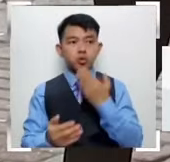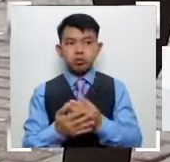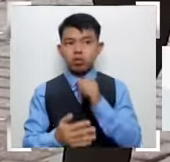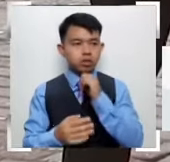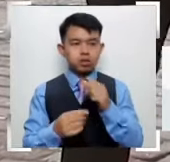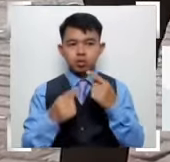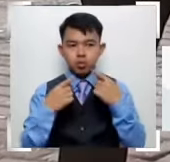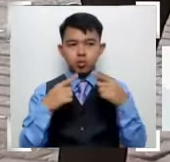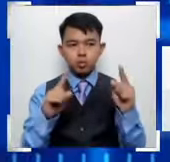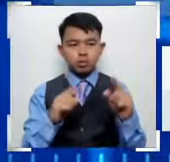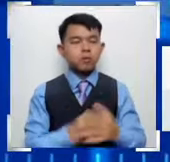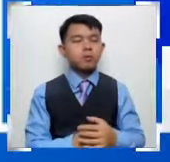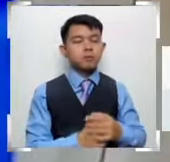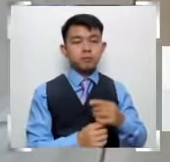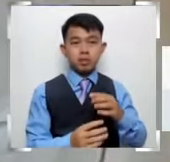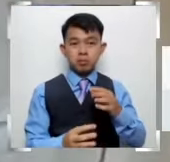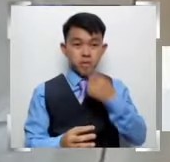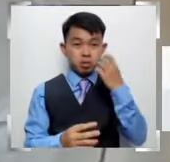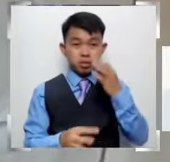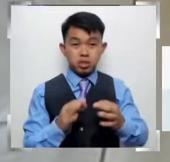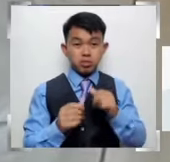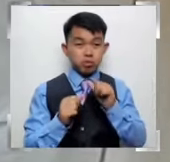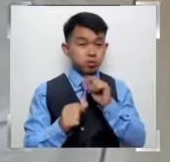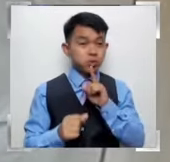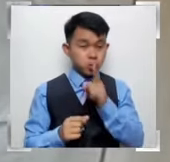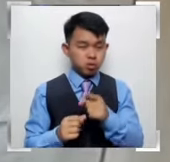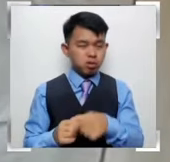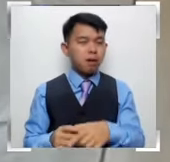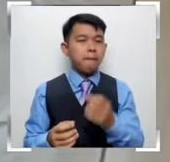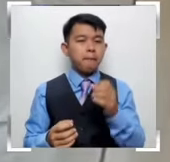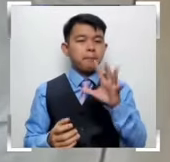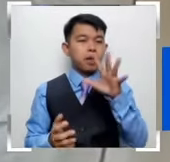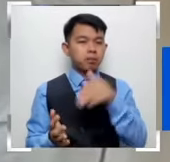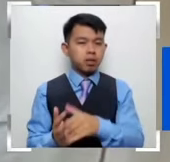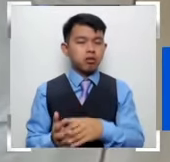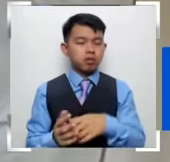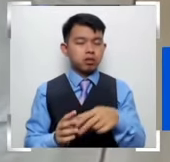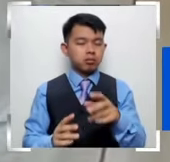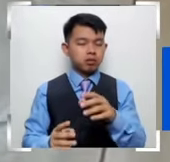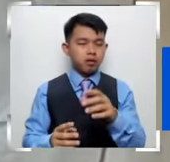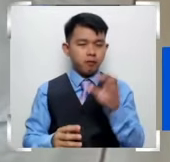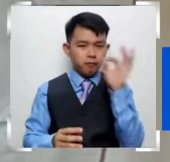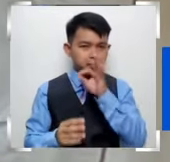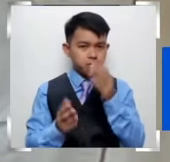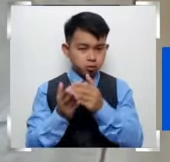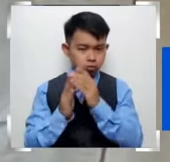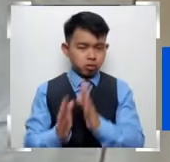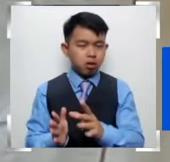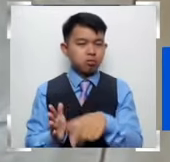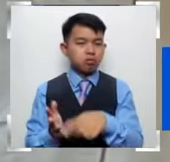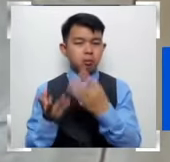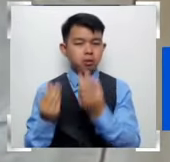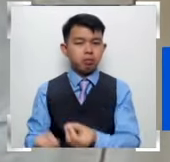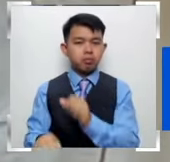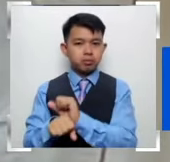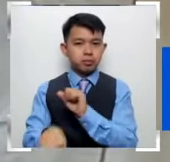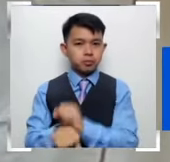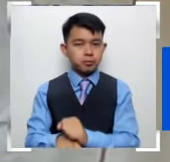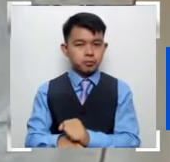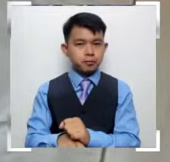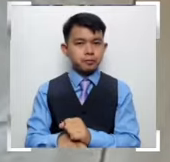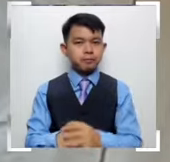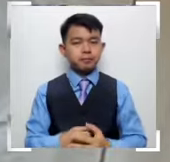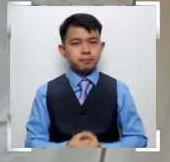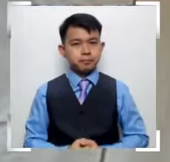seafarers ang mawawala ng trabaho. This has been a Damocles sword pending over the head of a number